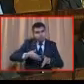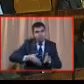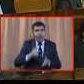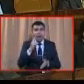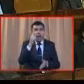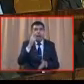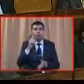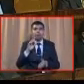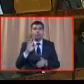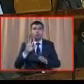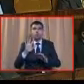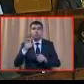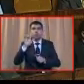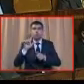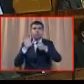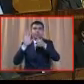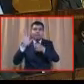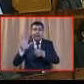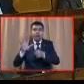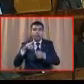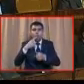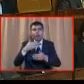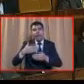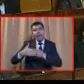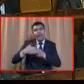بين إقليمين، شتوكايت بها